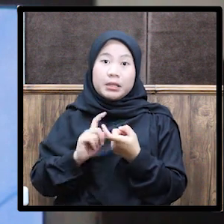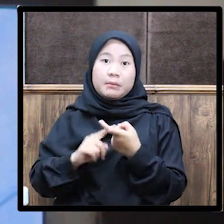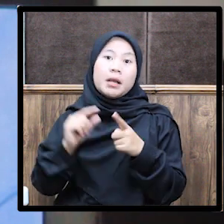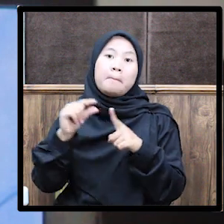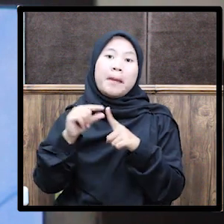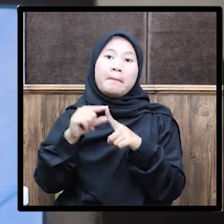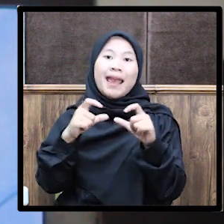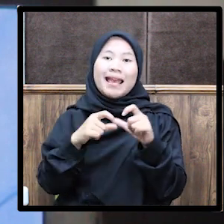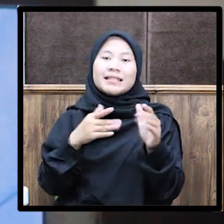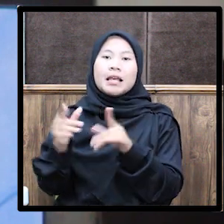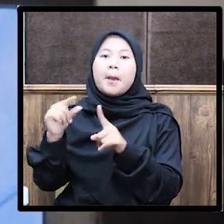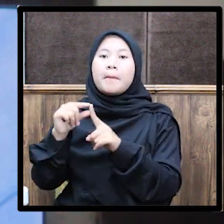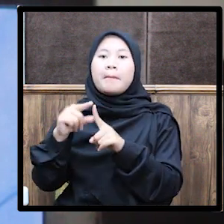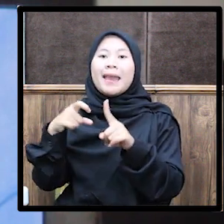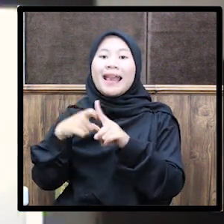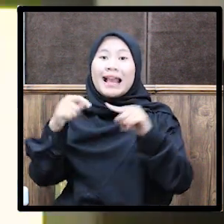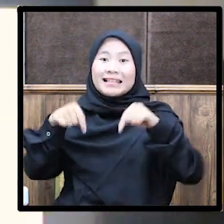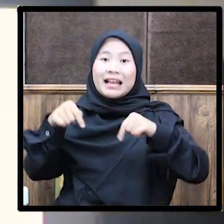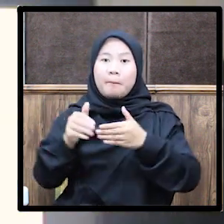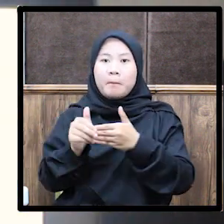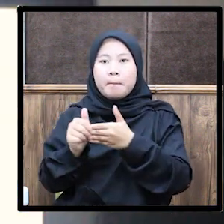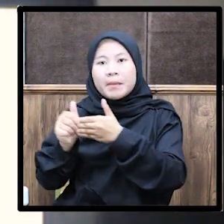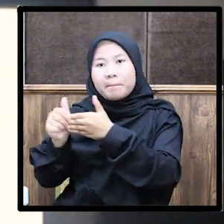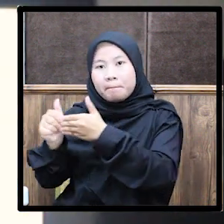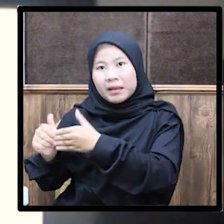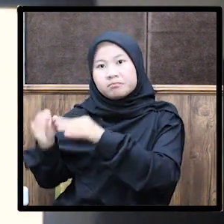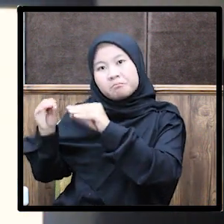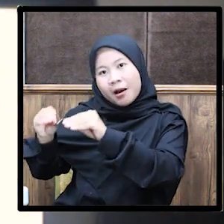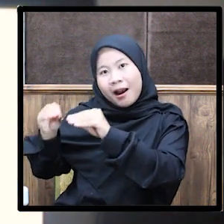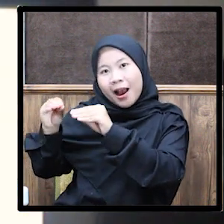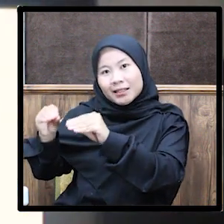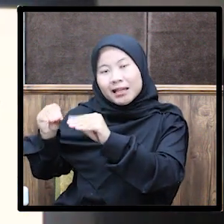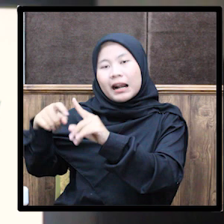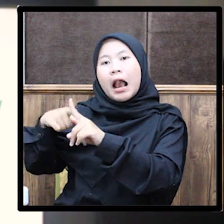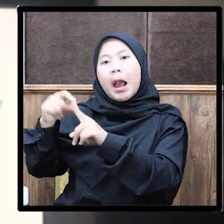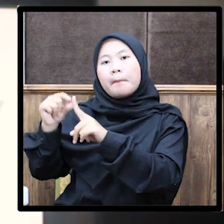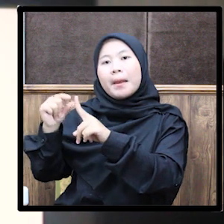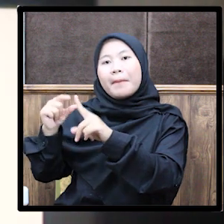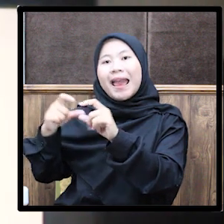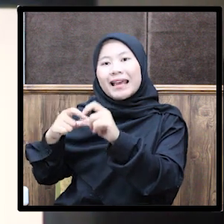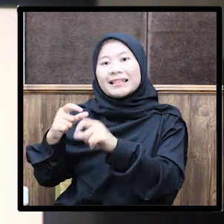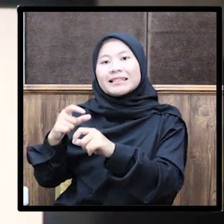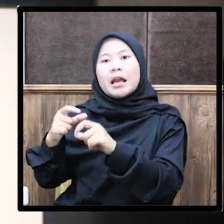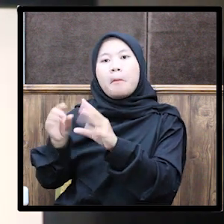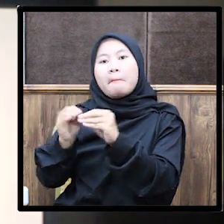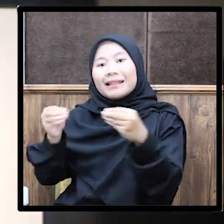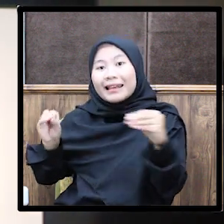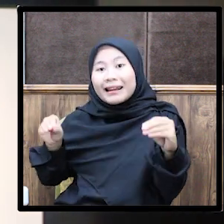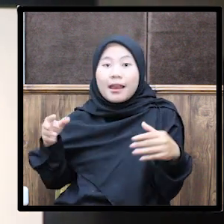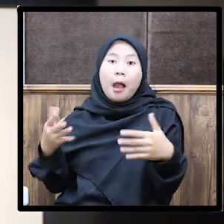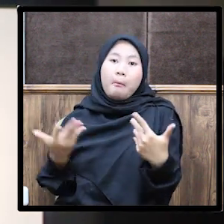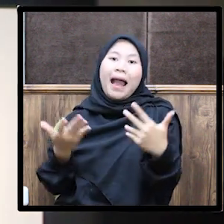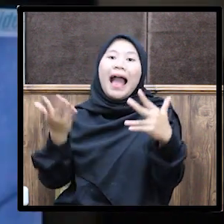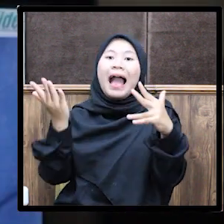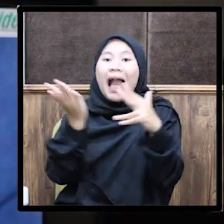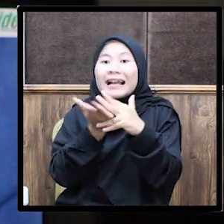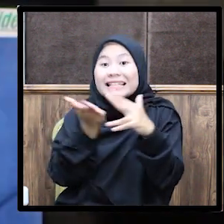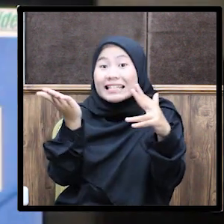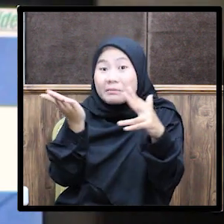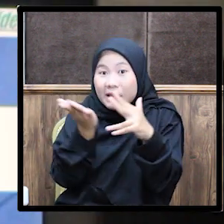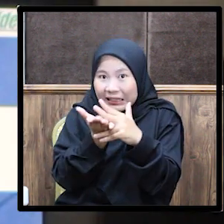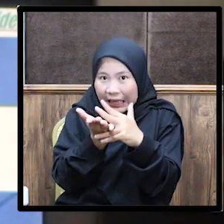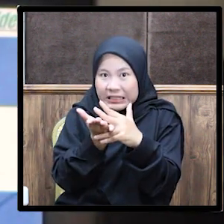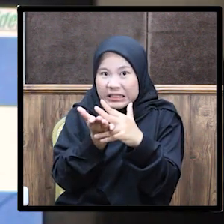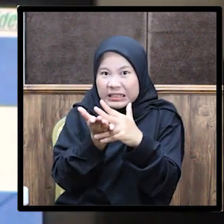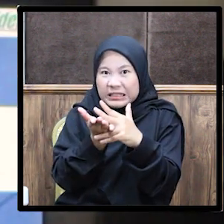PPS-PPK sedang melakukan bimbingan teknis buat KPPS. Salah satu materinya tentu aksesibilitas. Memastikan